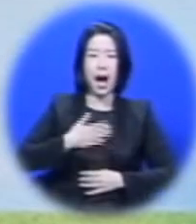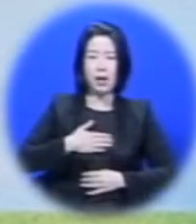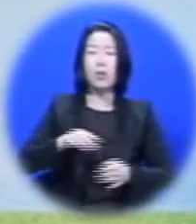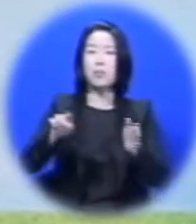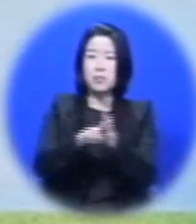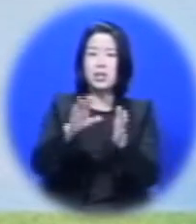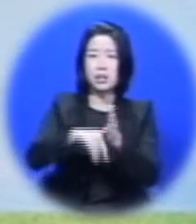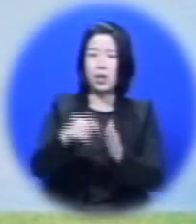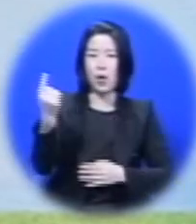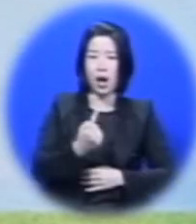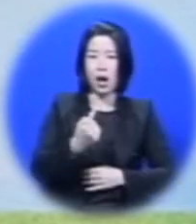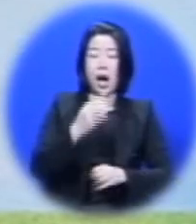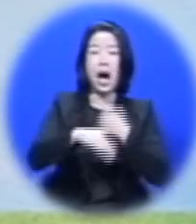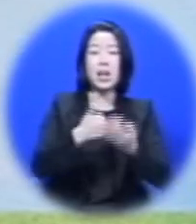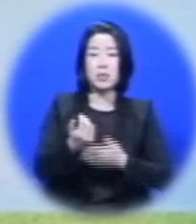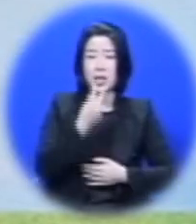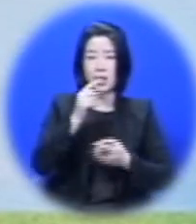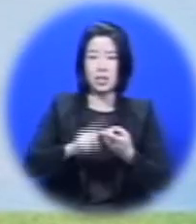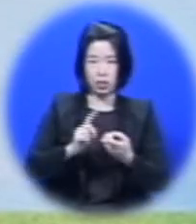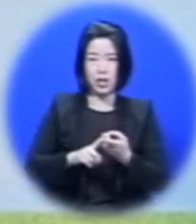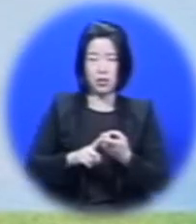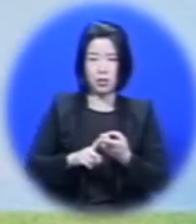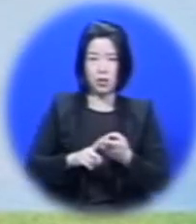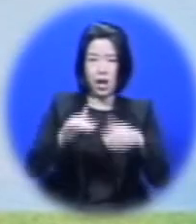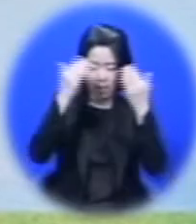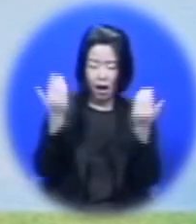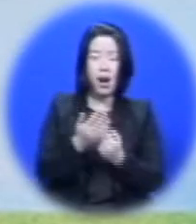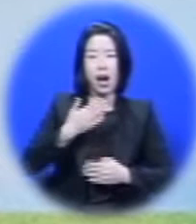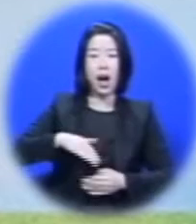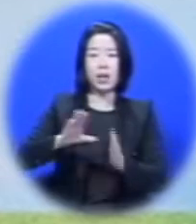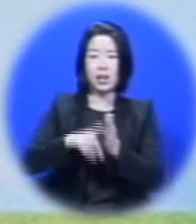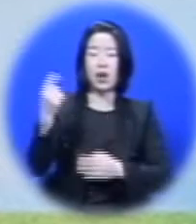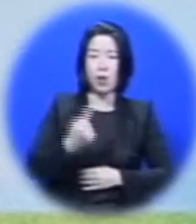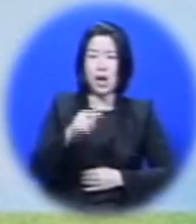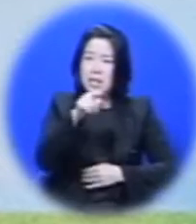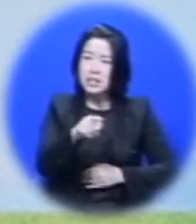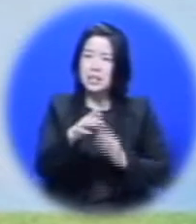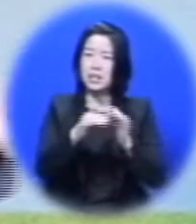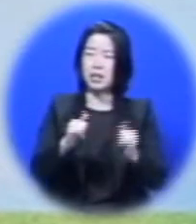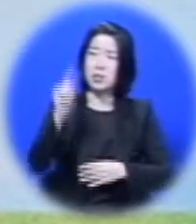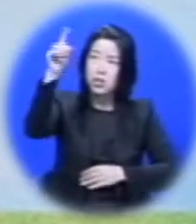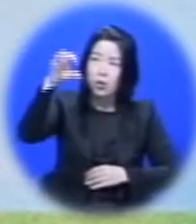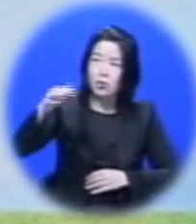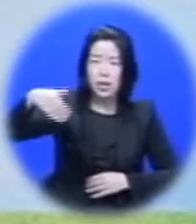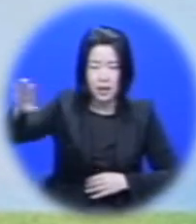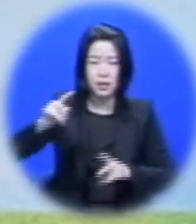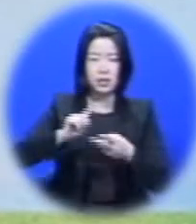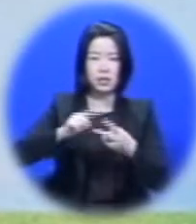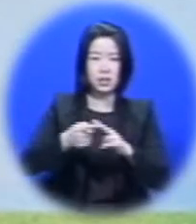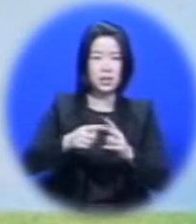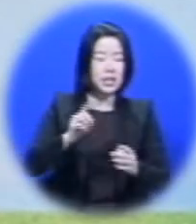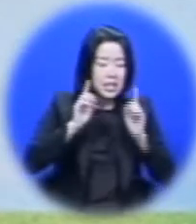때가 옵니다. 하나님이 살아계신 것. 다 알 때가 옵니다. 그 사람이 천국에 가서 지옥에 가서든지 이